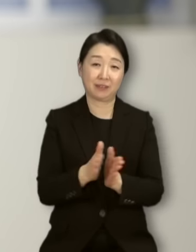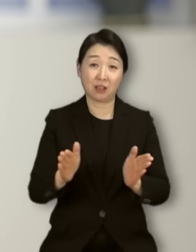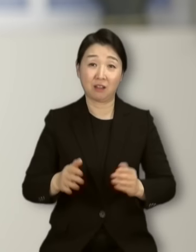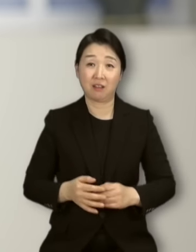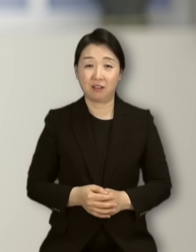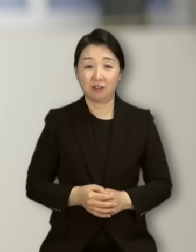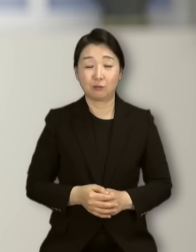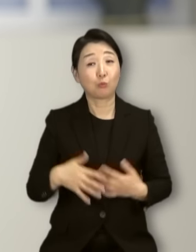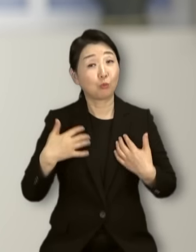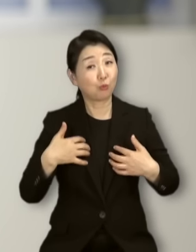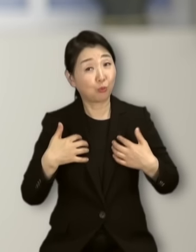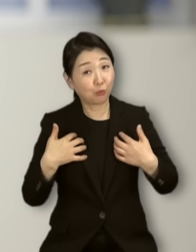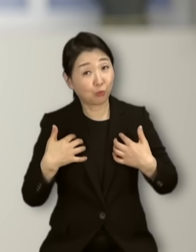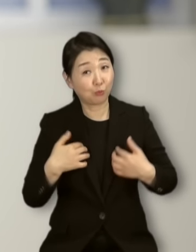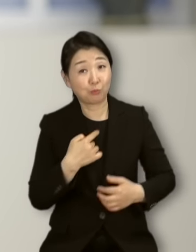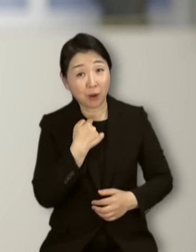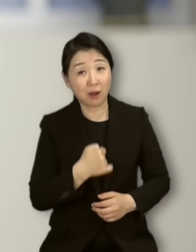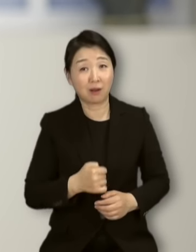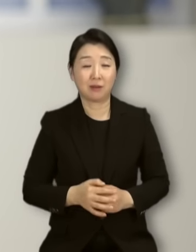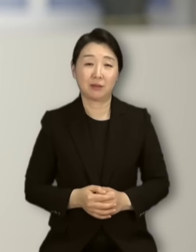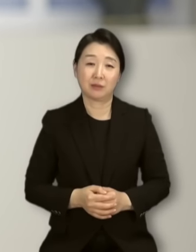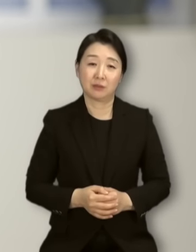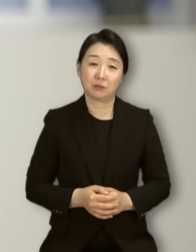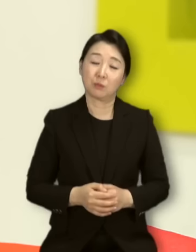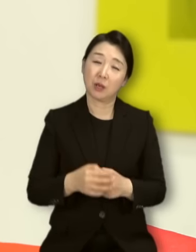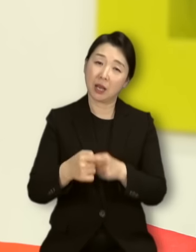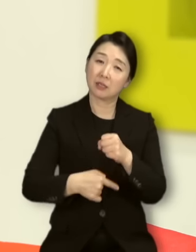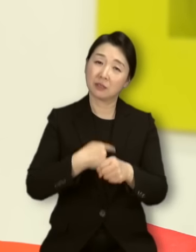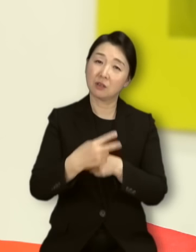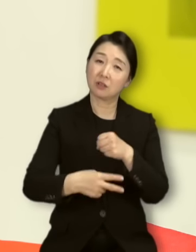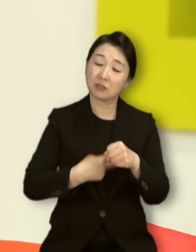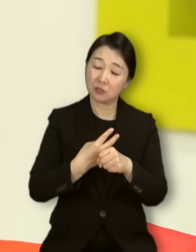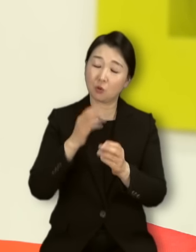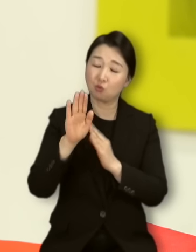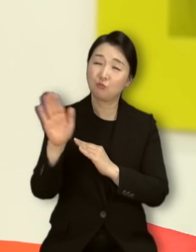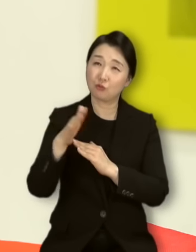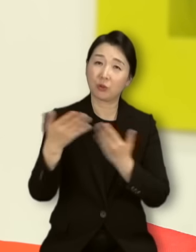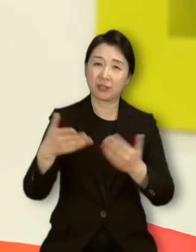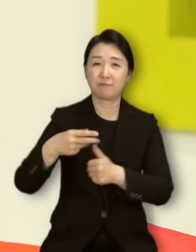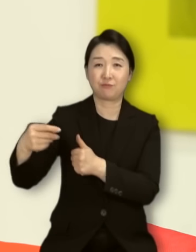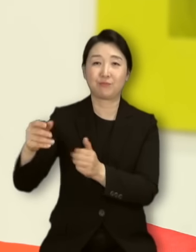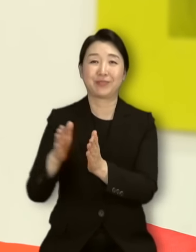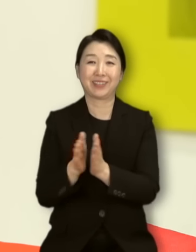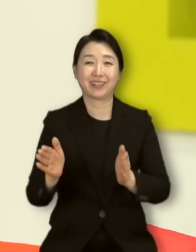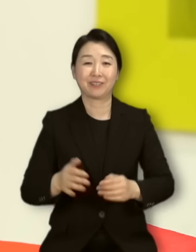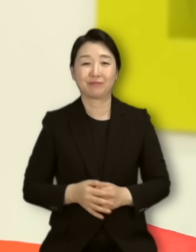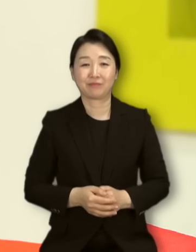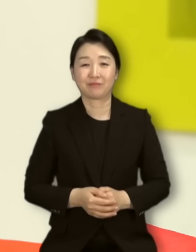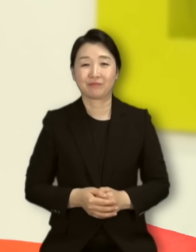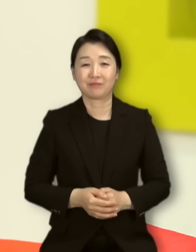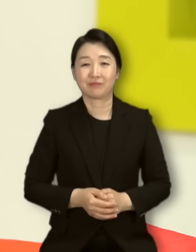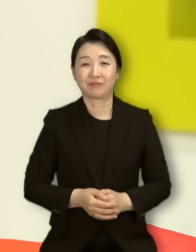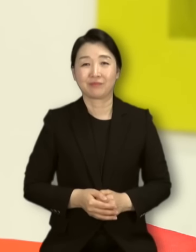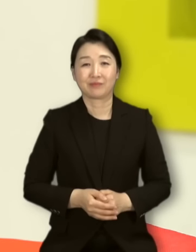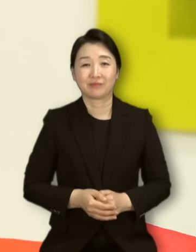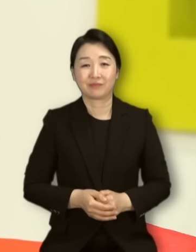아 너무나 또 재밌게음 그로부터 한 1 2년 뒤부터 일이 들어오기 시작했어요 다시 또